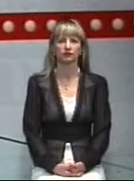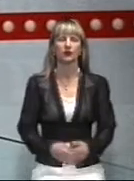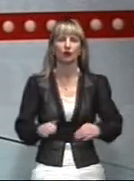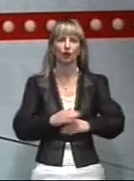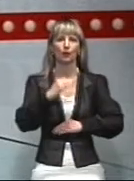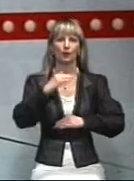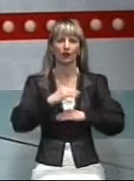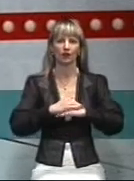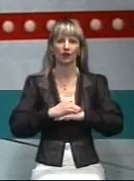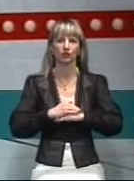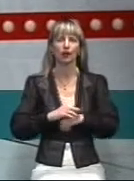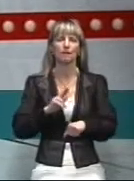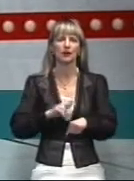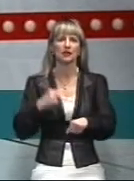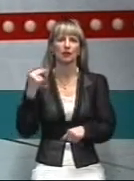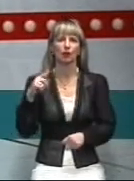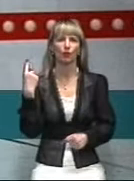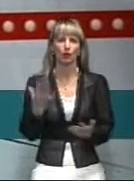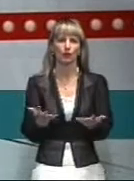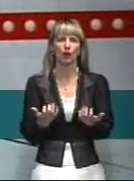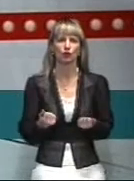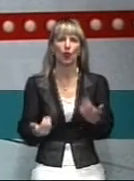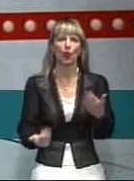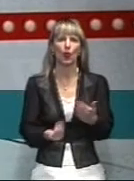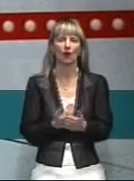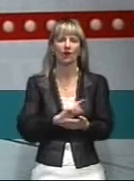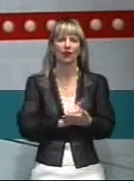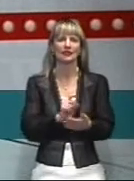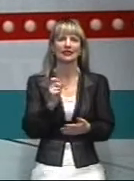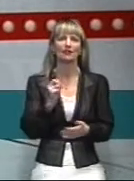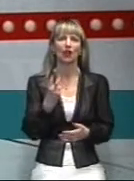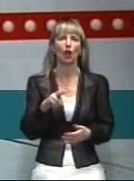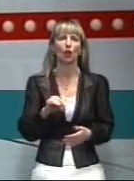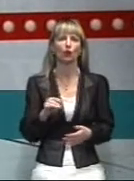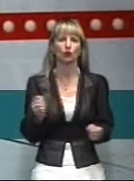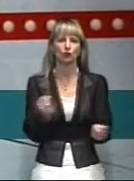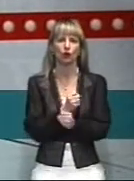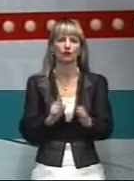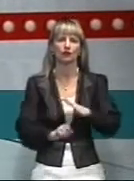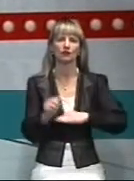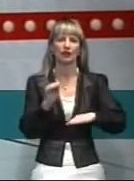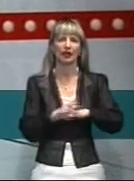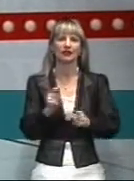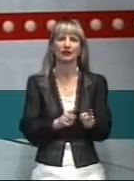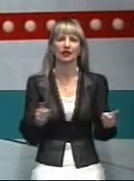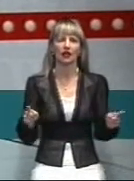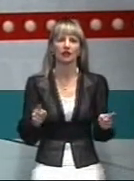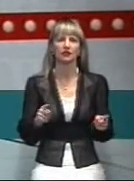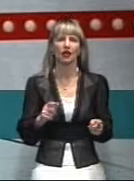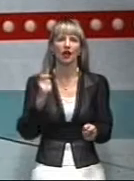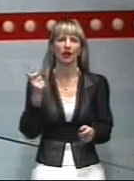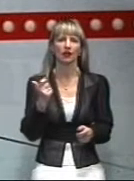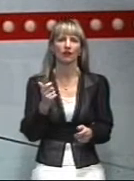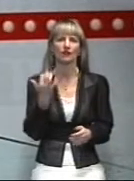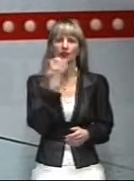Добрий вечір. Патрульна поліція Запорізької області отримала нові радари. З 11 лютого швидкість розпочали фіксувати на ділянці дороги